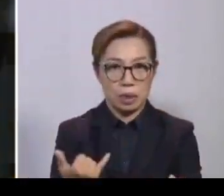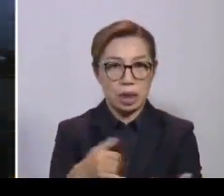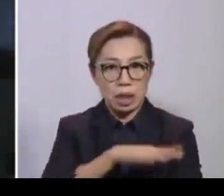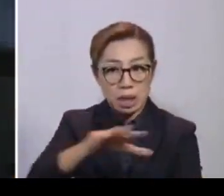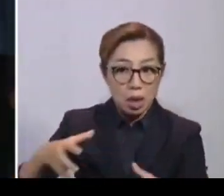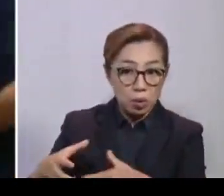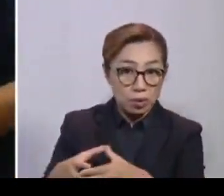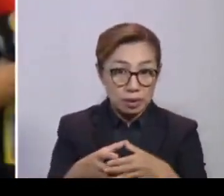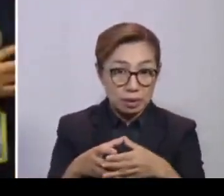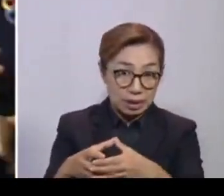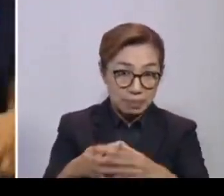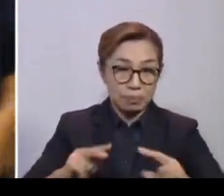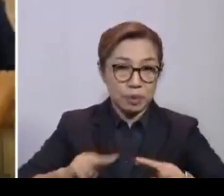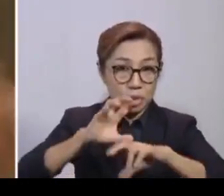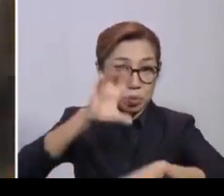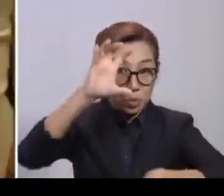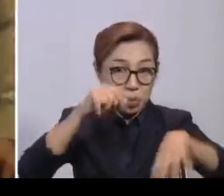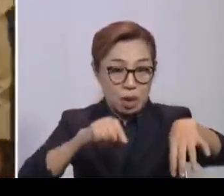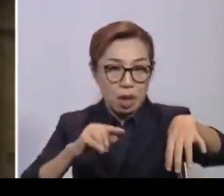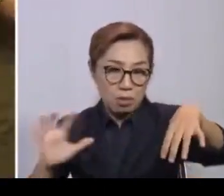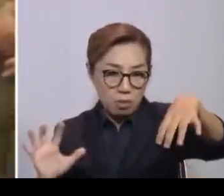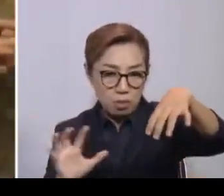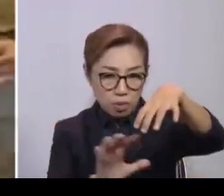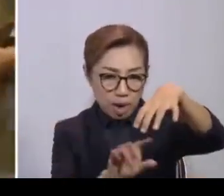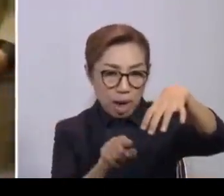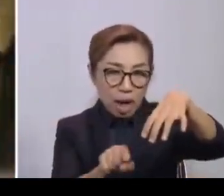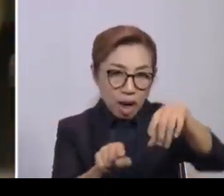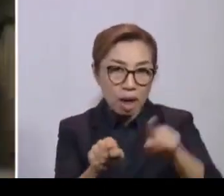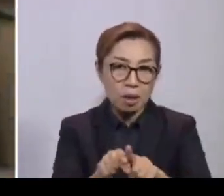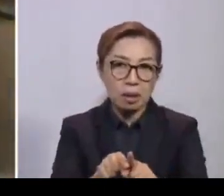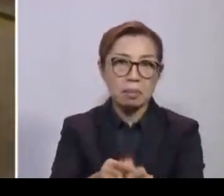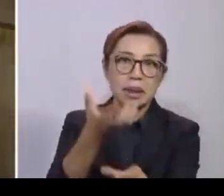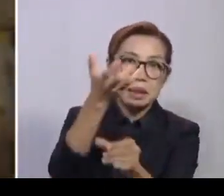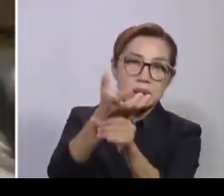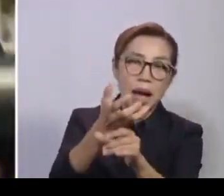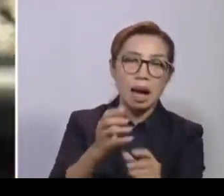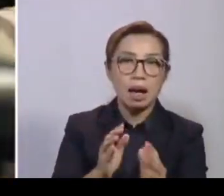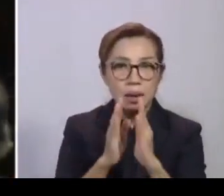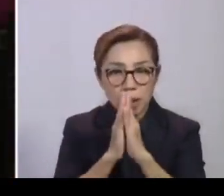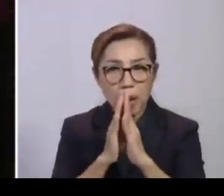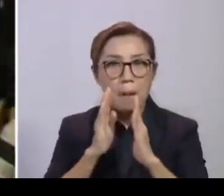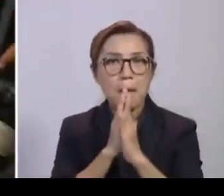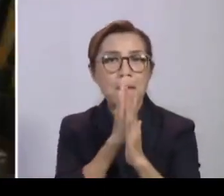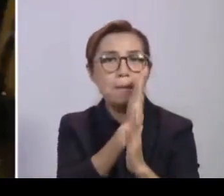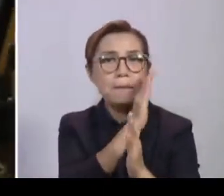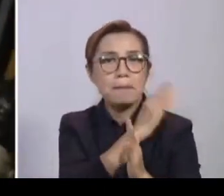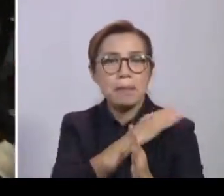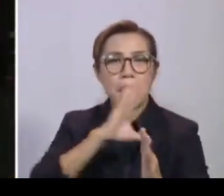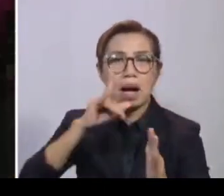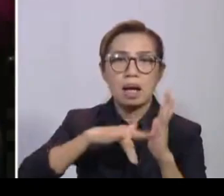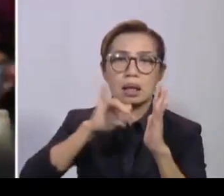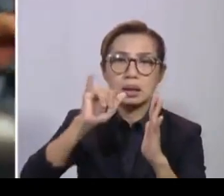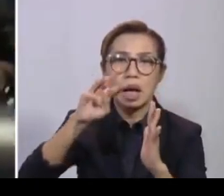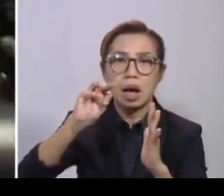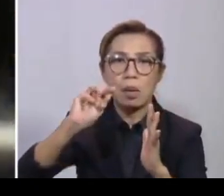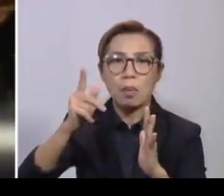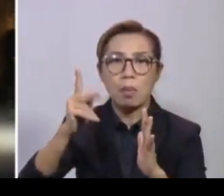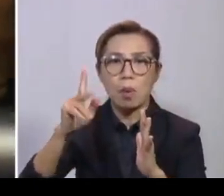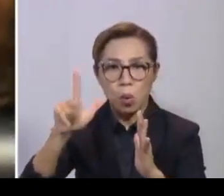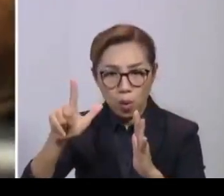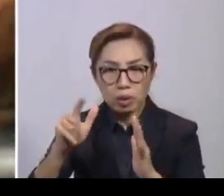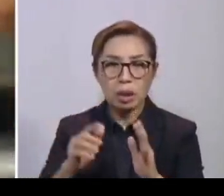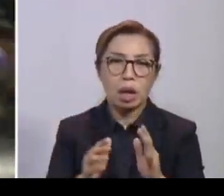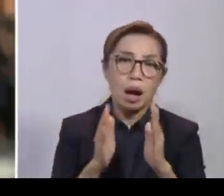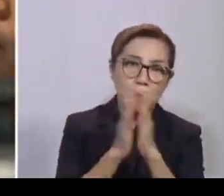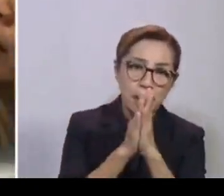สักการะสิ่งศักดิ์สิทธิ์ประจำกระทรวงตั้งแต่ศาลพระชัยมงคลศาลพระการใส่สีและพระอนุสาวรีย์สมเด็จ